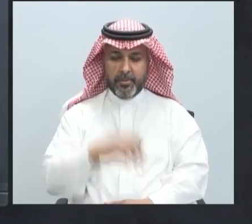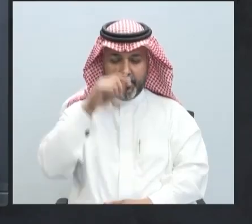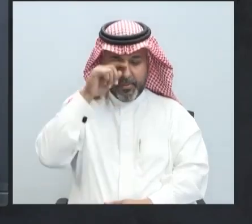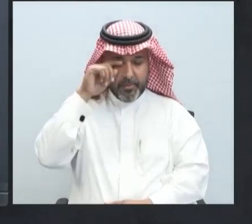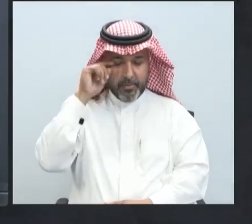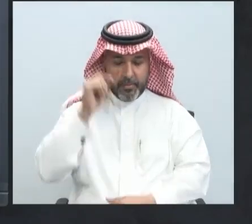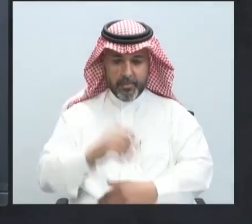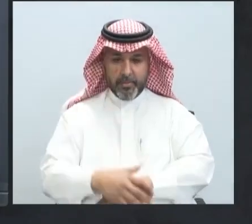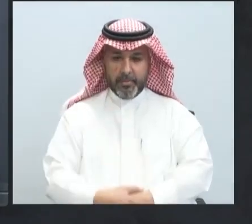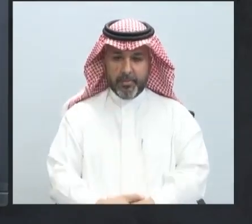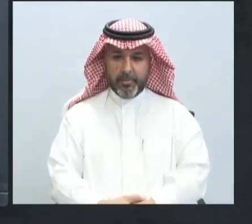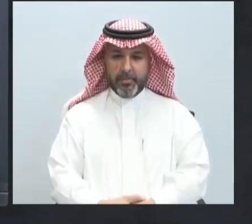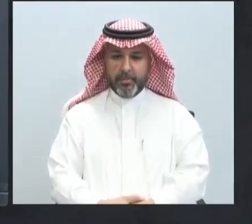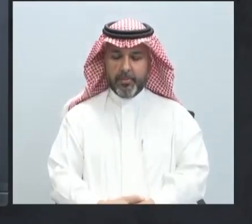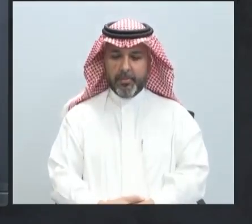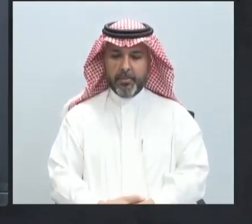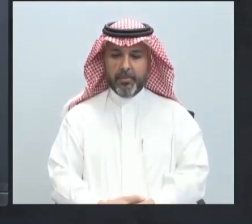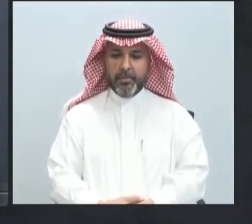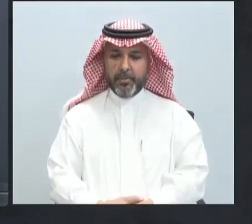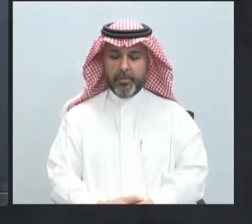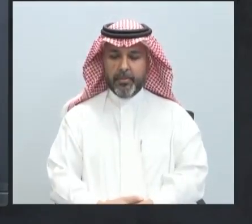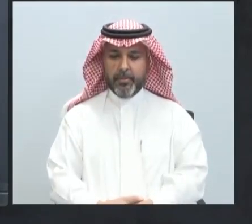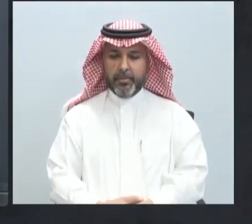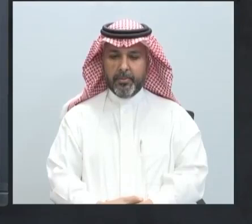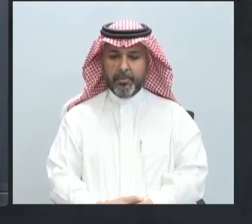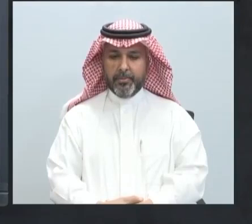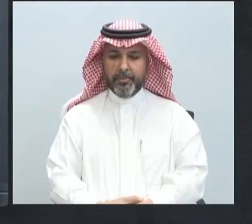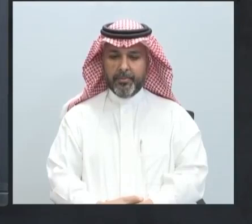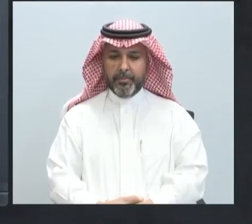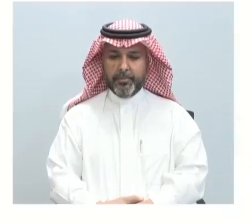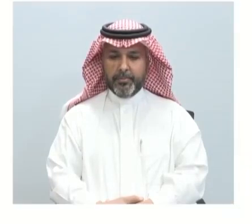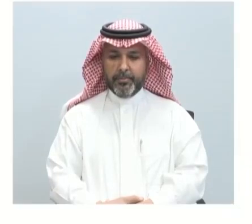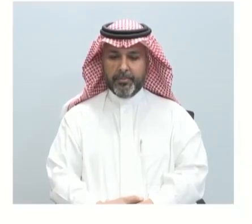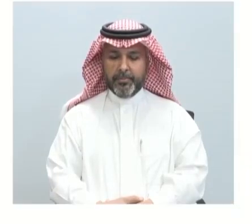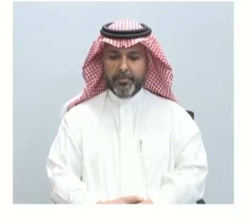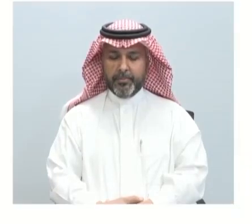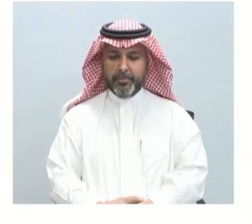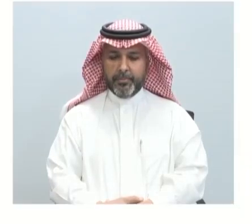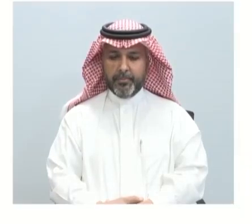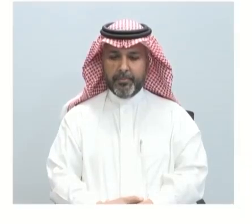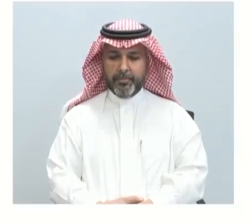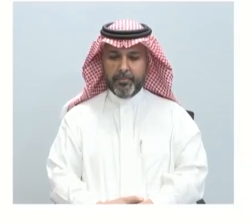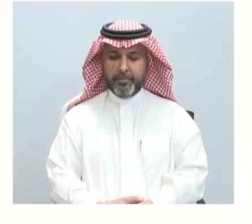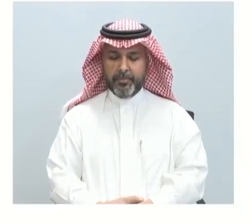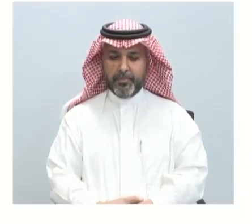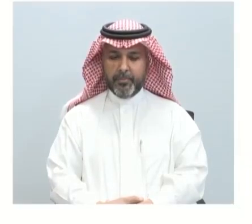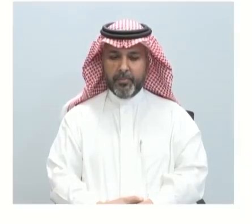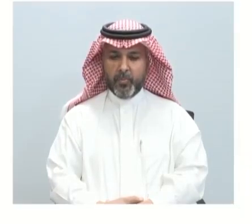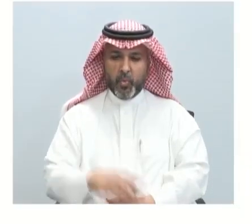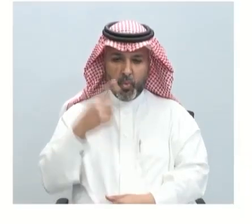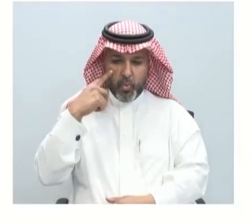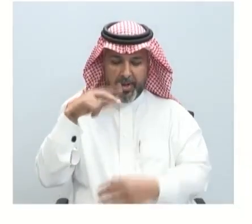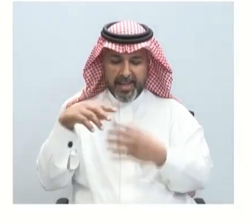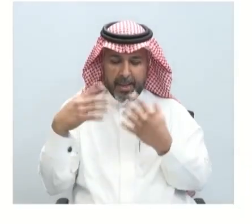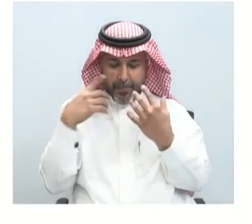هذه الفكره حتى نفهم الانقسام المنصف في الانقسام المنصف تتكون الامشاج في اثناء عمليه